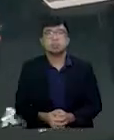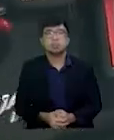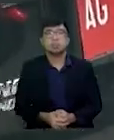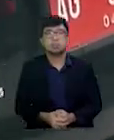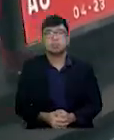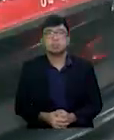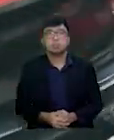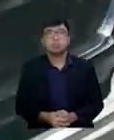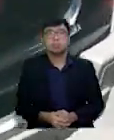hai hai